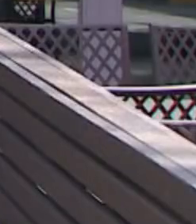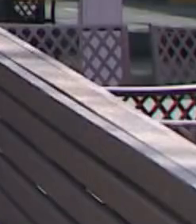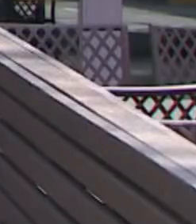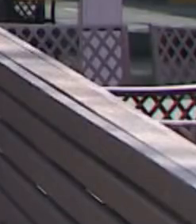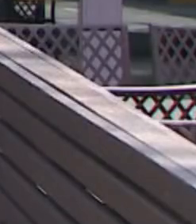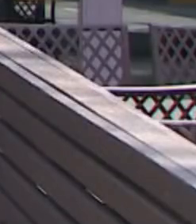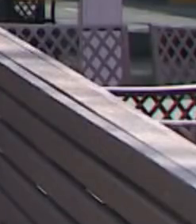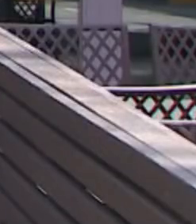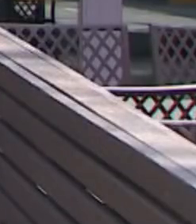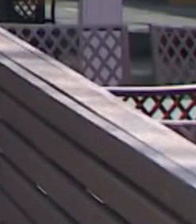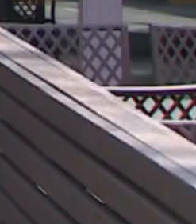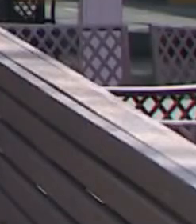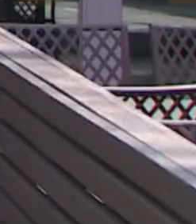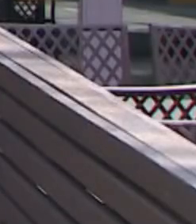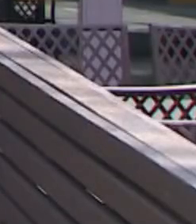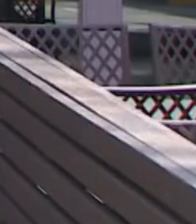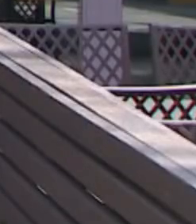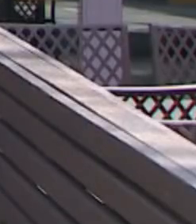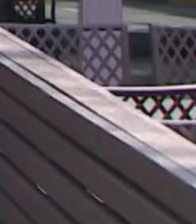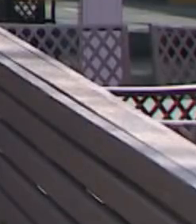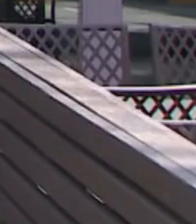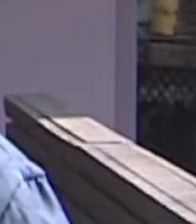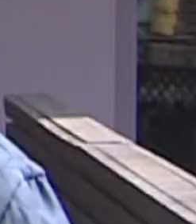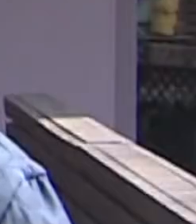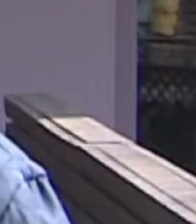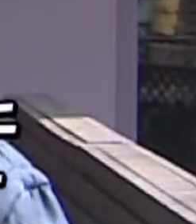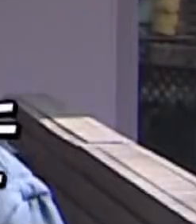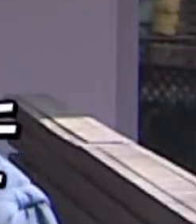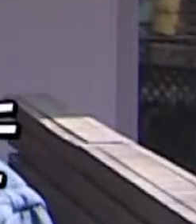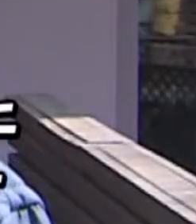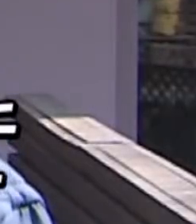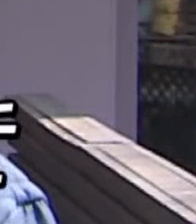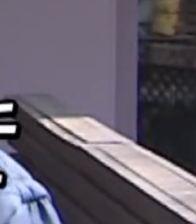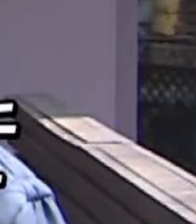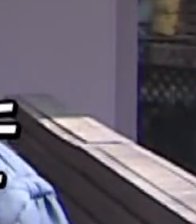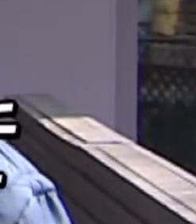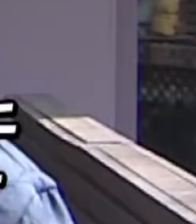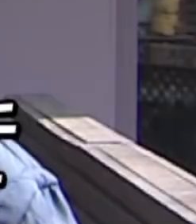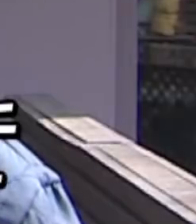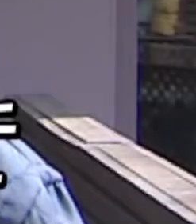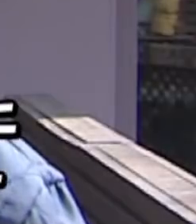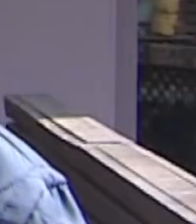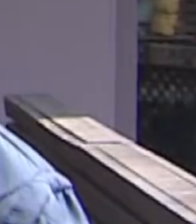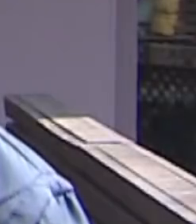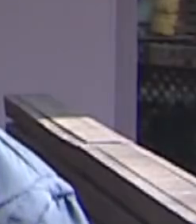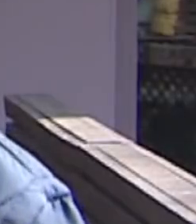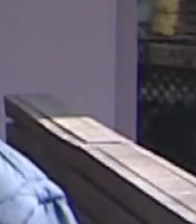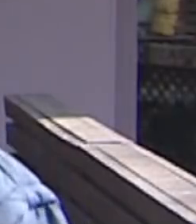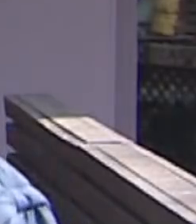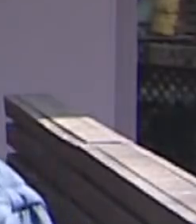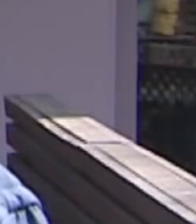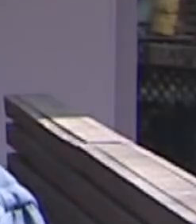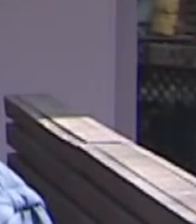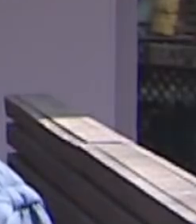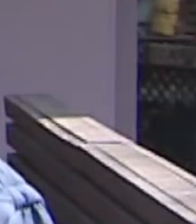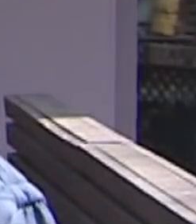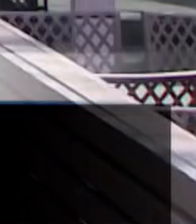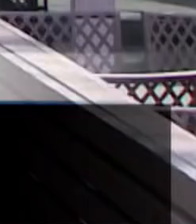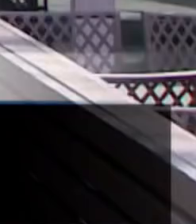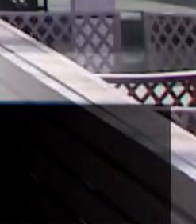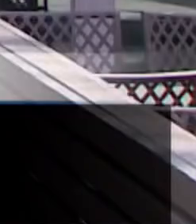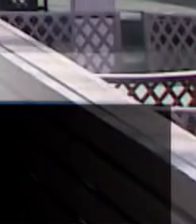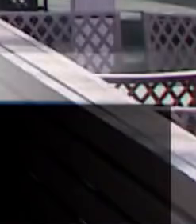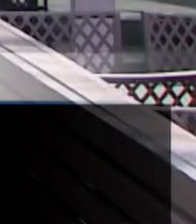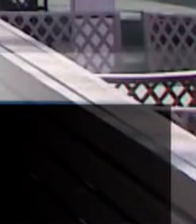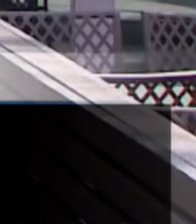경기지사로 출마해줬음 하는 바람들이 다들 있으시더라고요. 경기도지사 출마는 저는 정말 생각해본 적이 한 번도 없습니다.